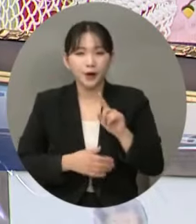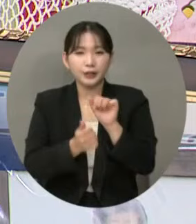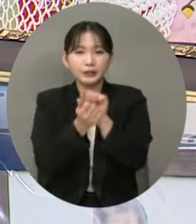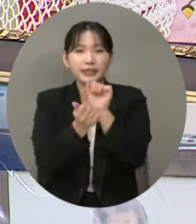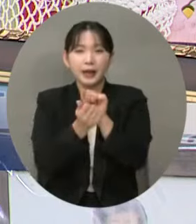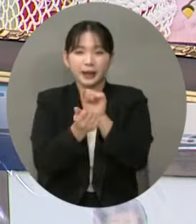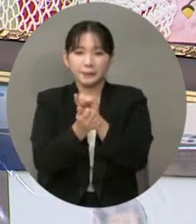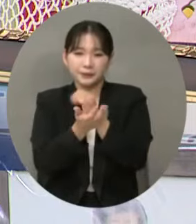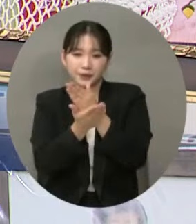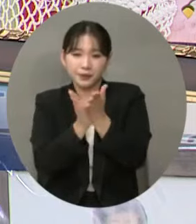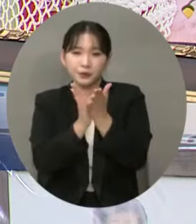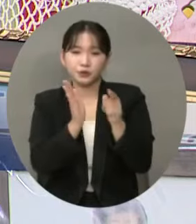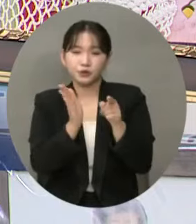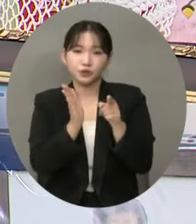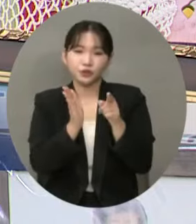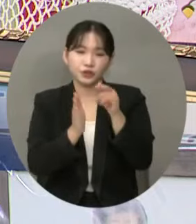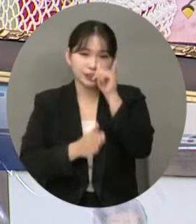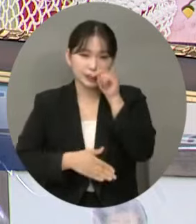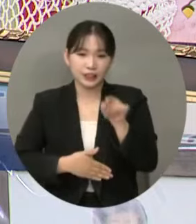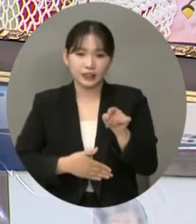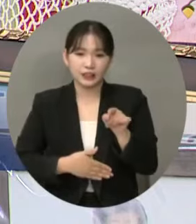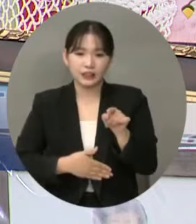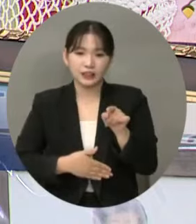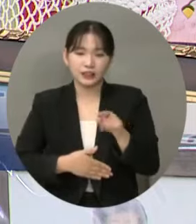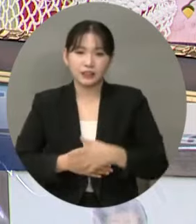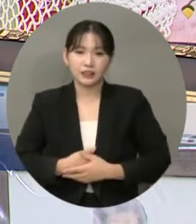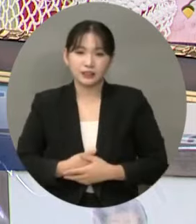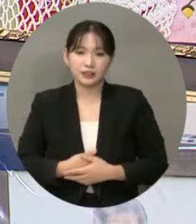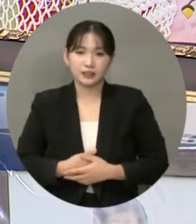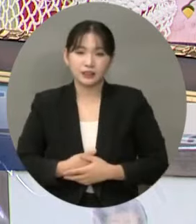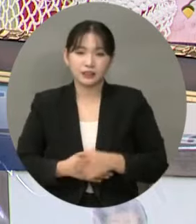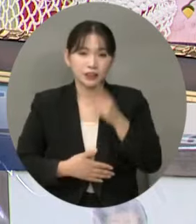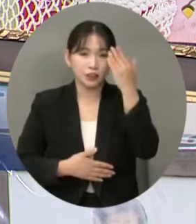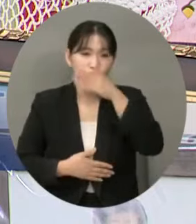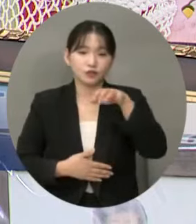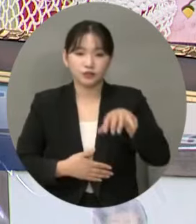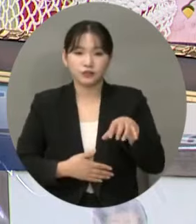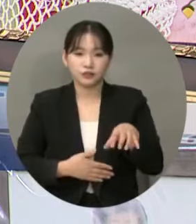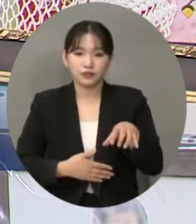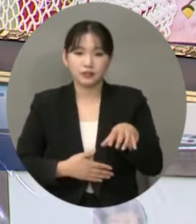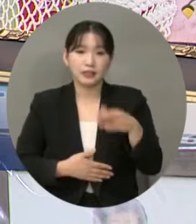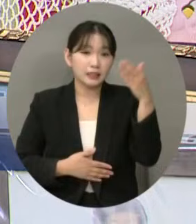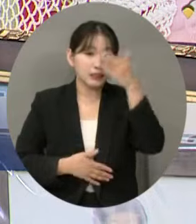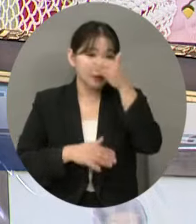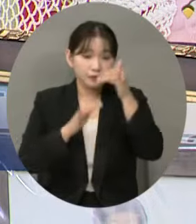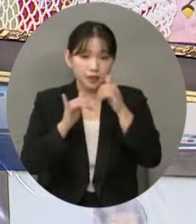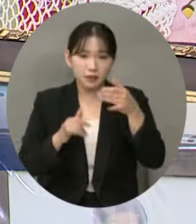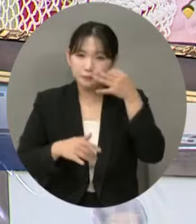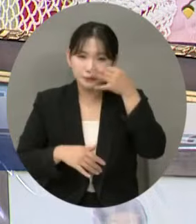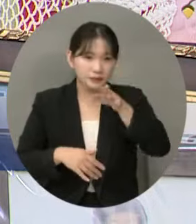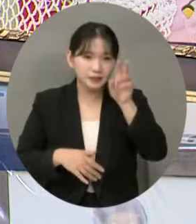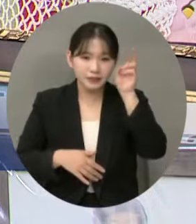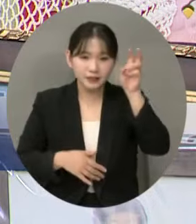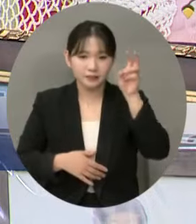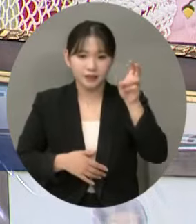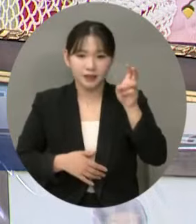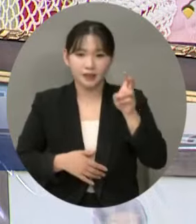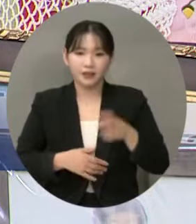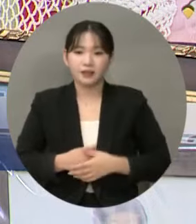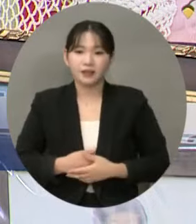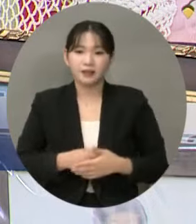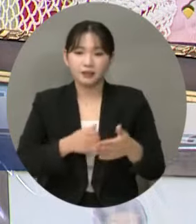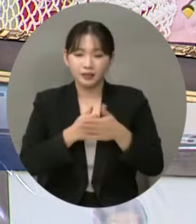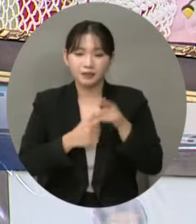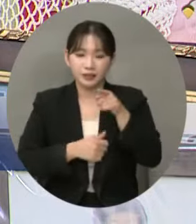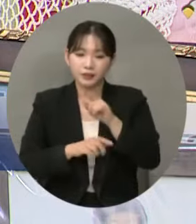여수니까 또 군복이라는 그 따개비 종류가 있어요. 근데 젊은 사람들도 그런 거 안 본 사람들이